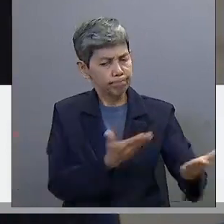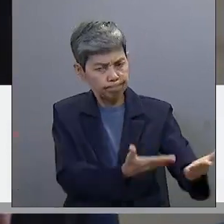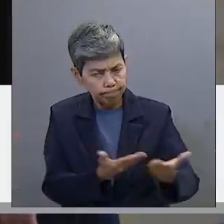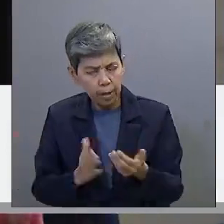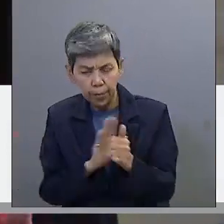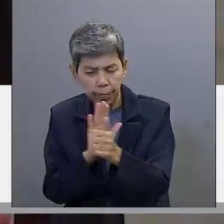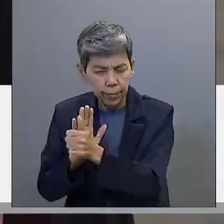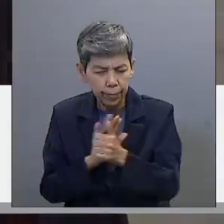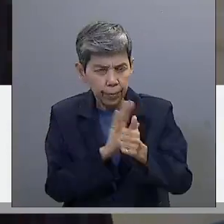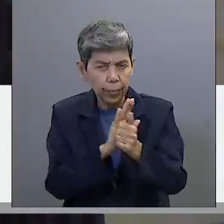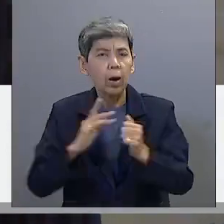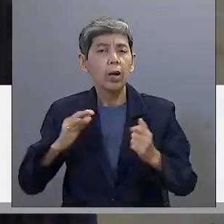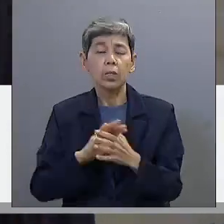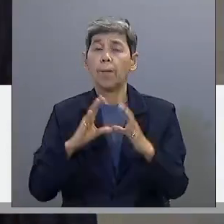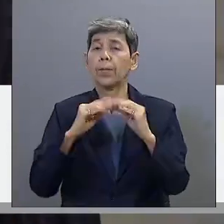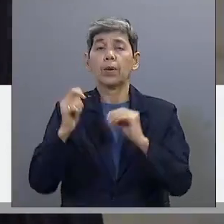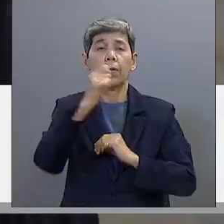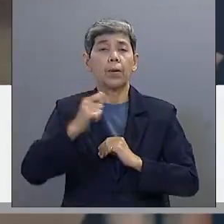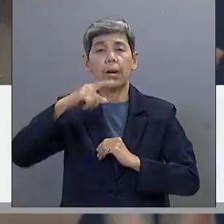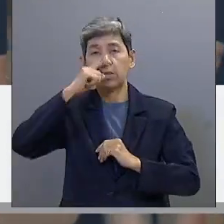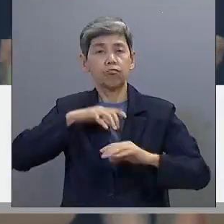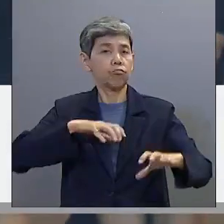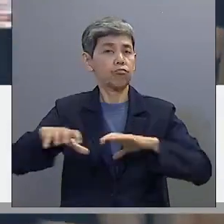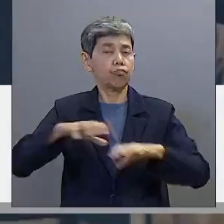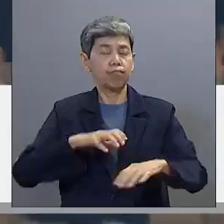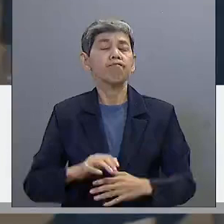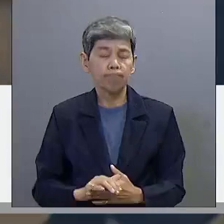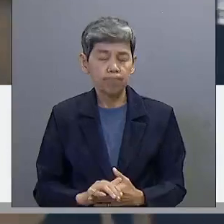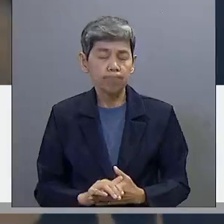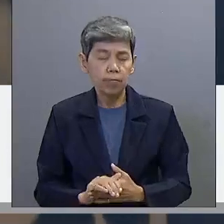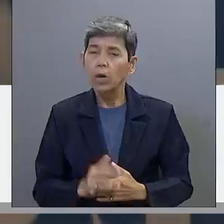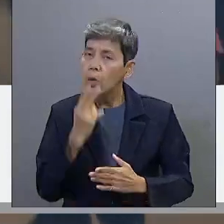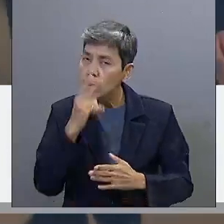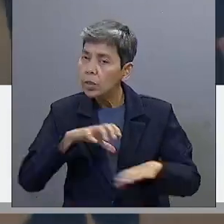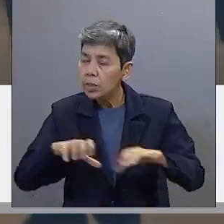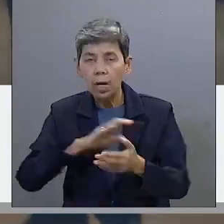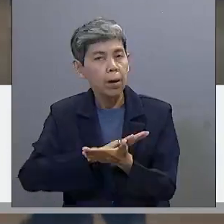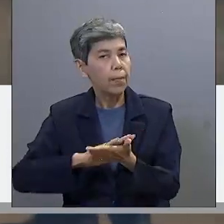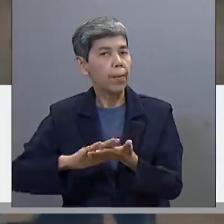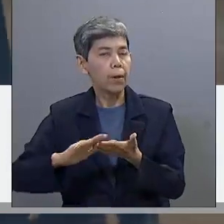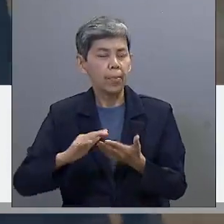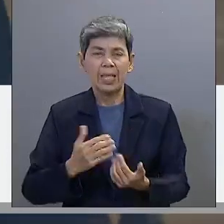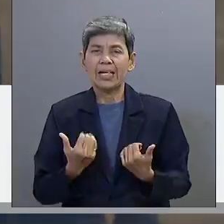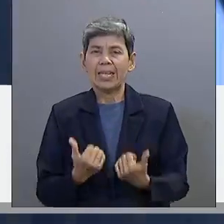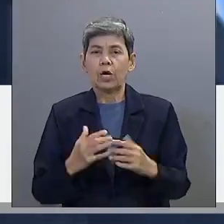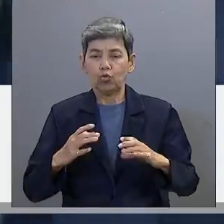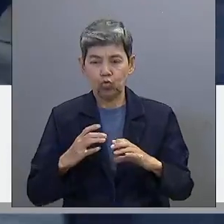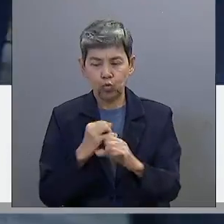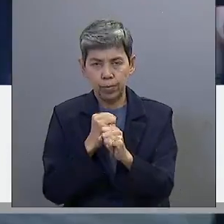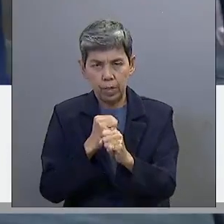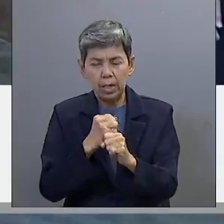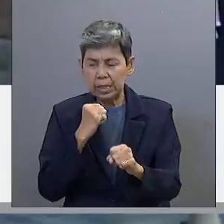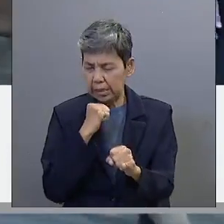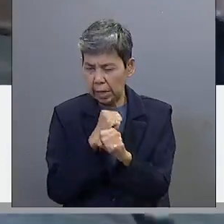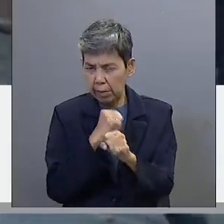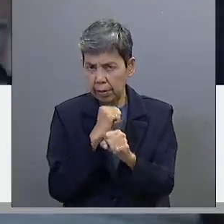ความสะดวกให้กับผู้ร่วมประชุมเอเปกที่ไทยเป็นเจ้าภาพอย่างสมเกียรติแล้วก็เป็นไปอย่างเรียบร้อยค่ะขอให้สรุปเป็นบทเรียนในการทำ